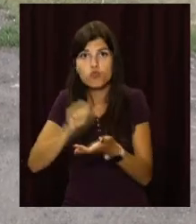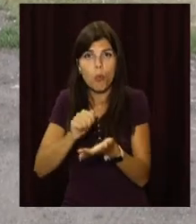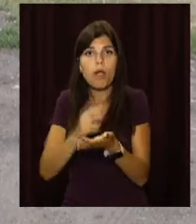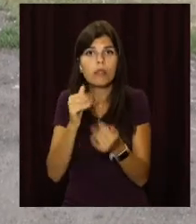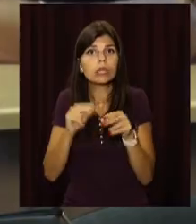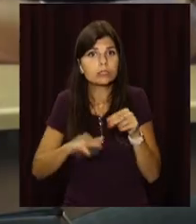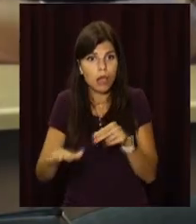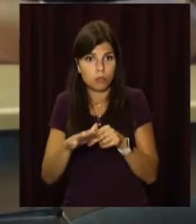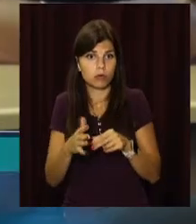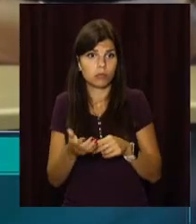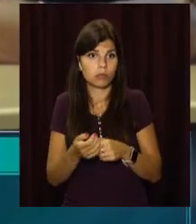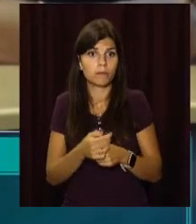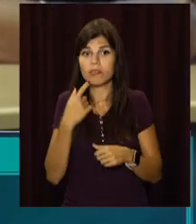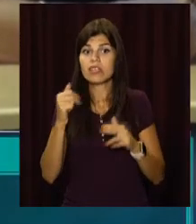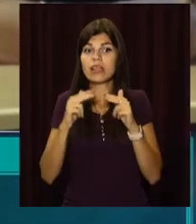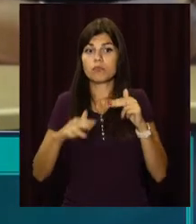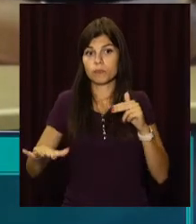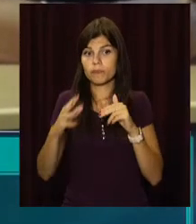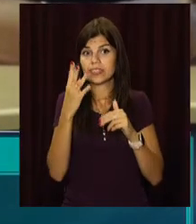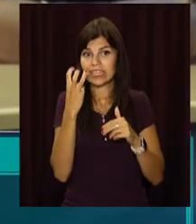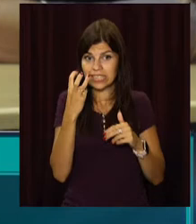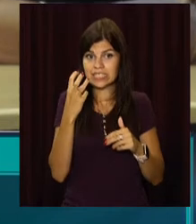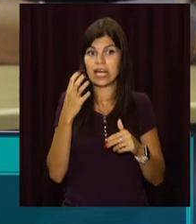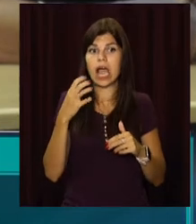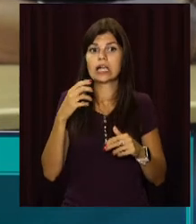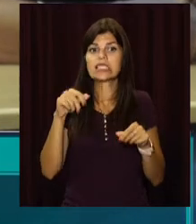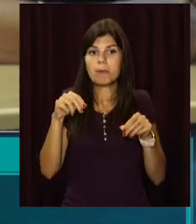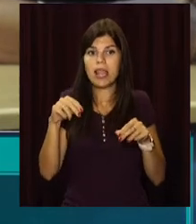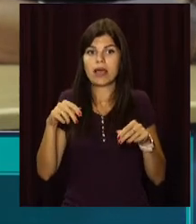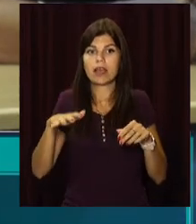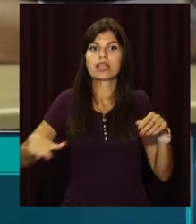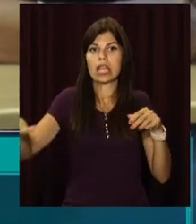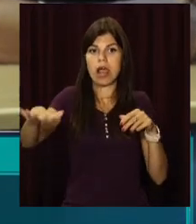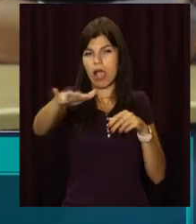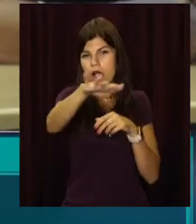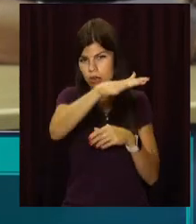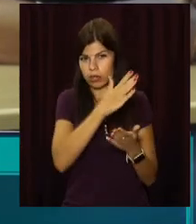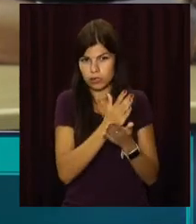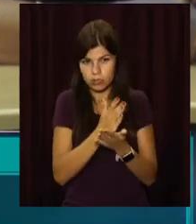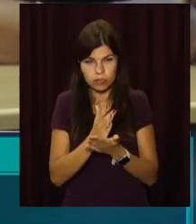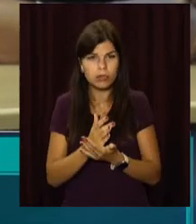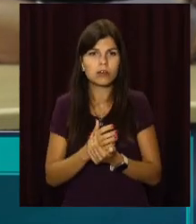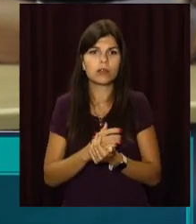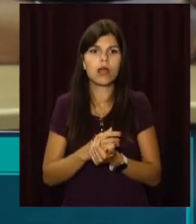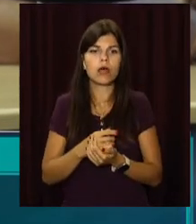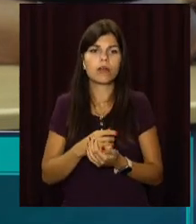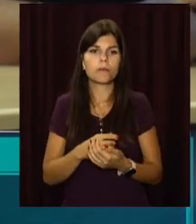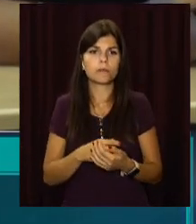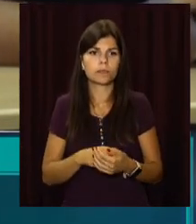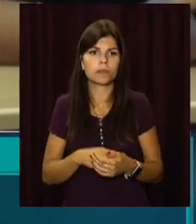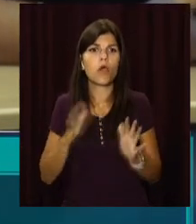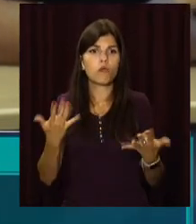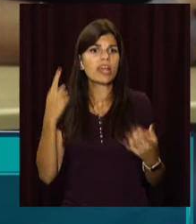документи на землю. На території Дніпропетровської області 300 земельних ділянок. У нас через департамент економічного розвитку